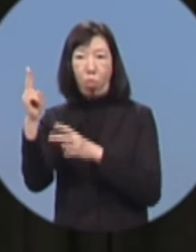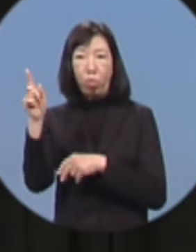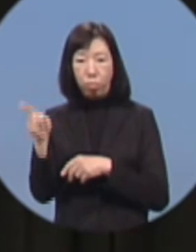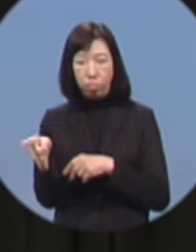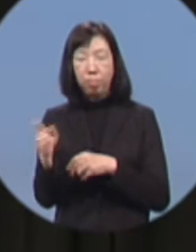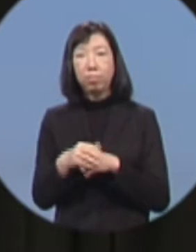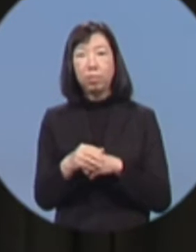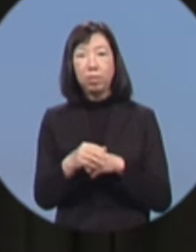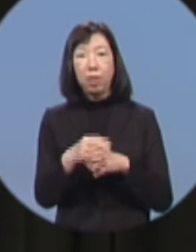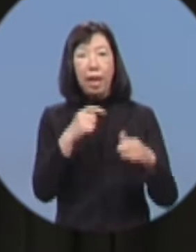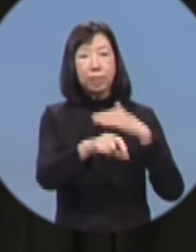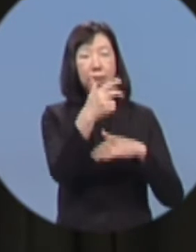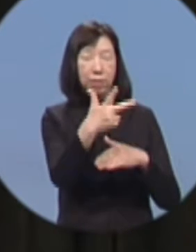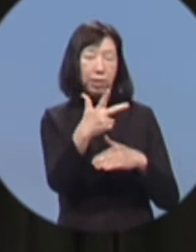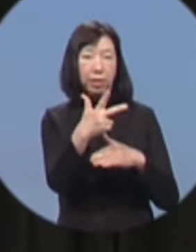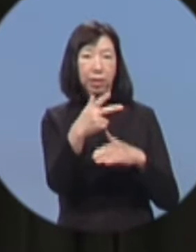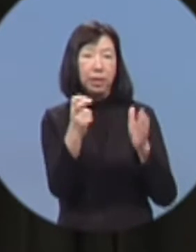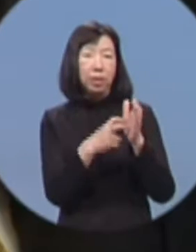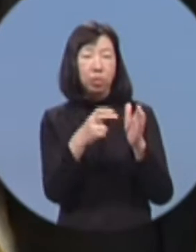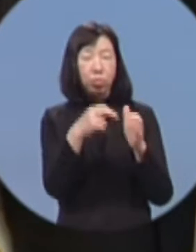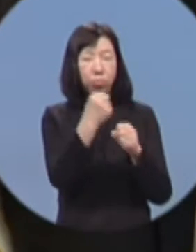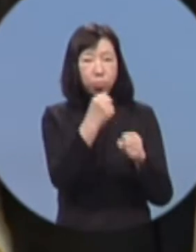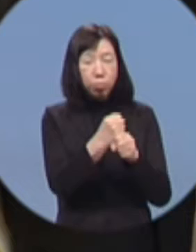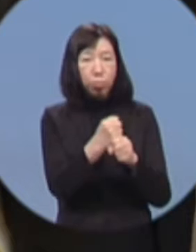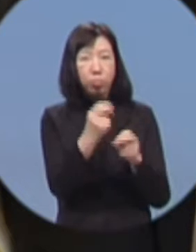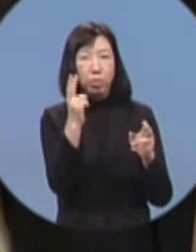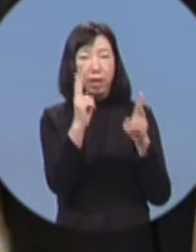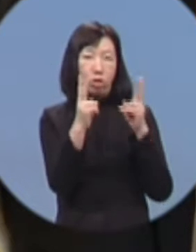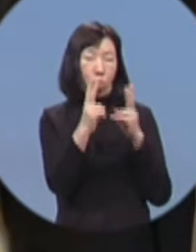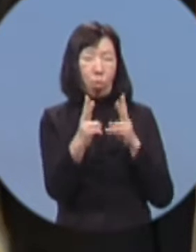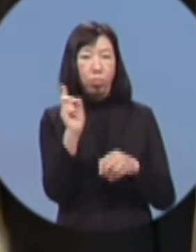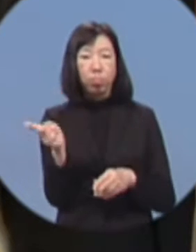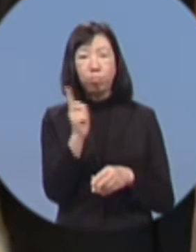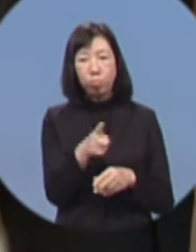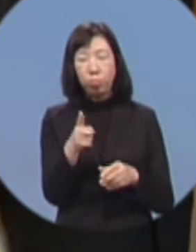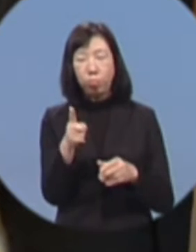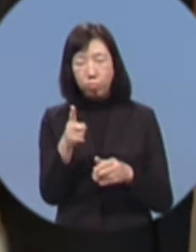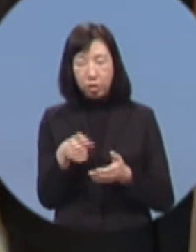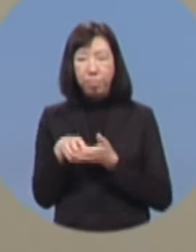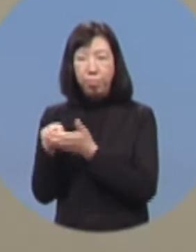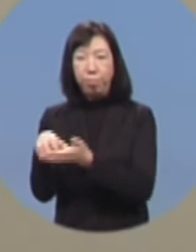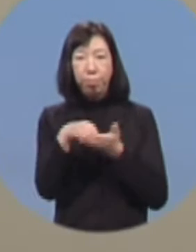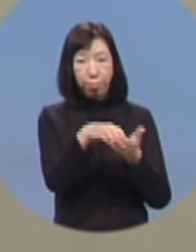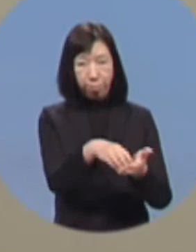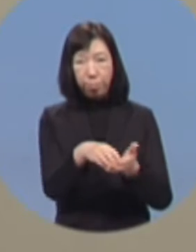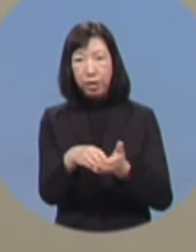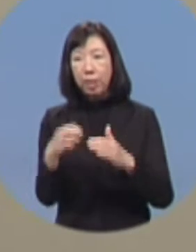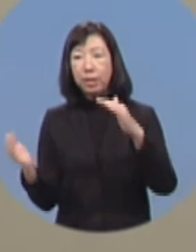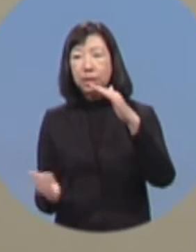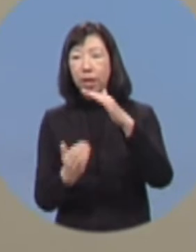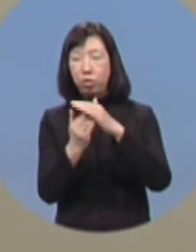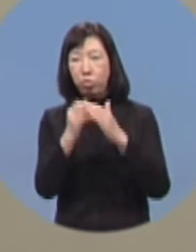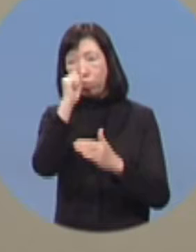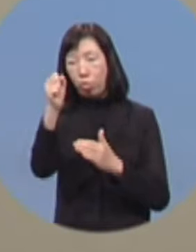と、同じく旭市で金属製品製造業を営む企業が優秀企業賞に、そして最